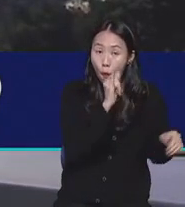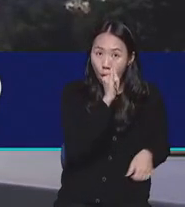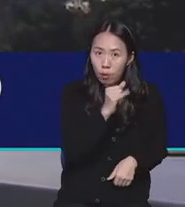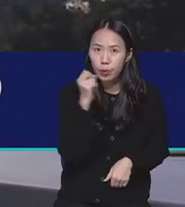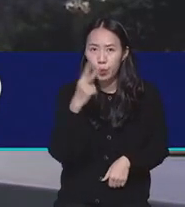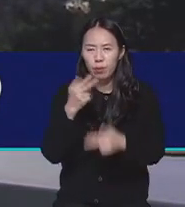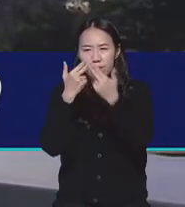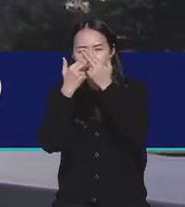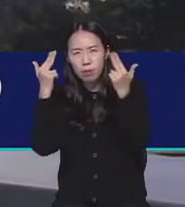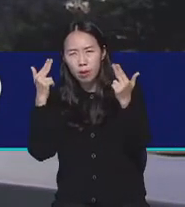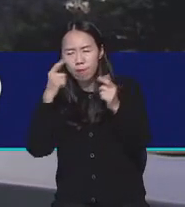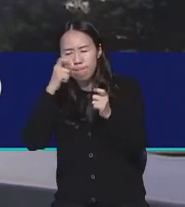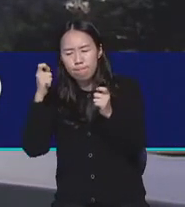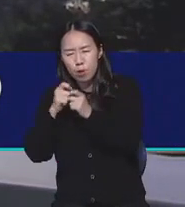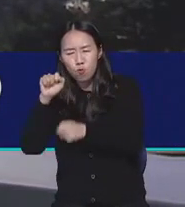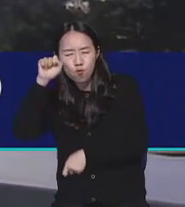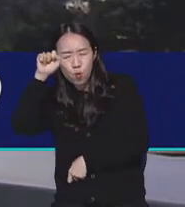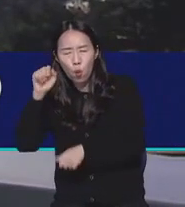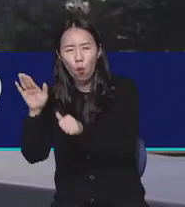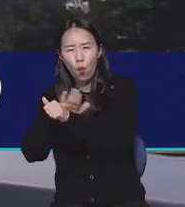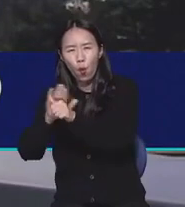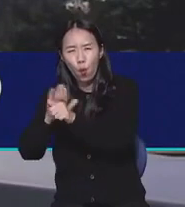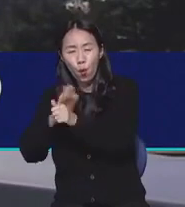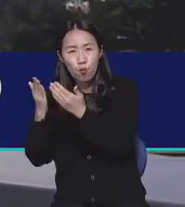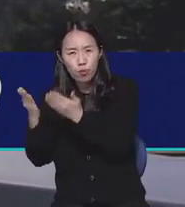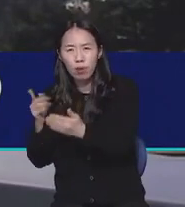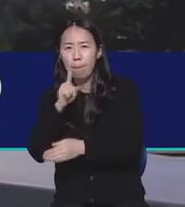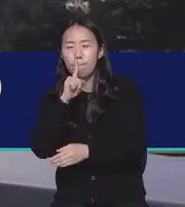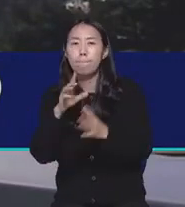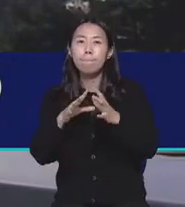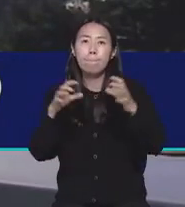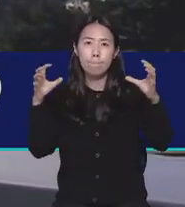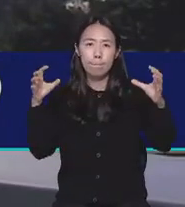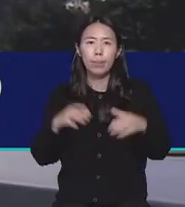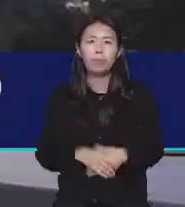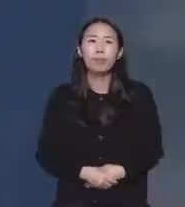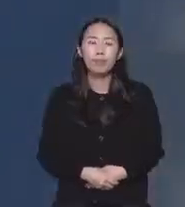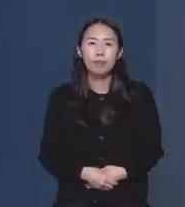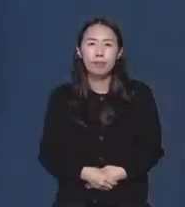구도가 나오면서 논란이 확산되고 있습니다. 김재현 기자의 보도입니다.